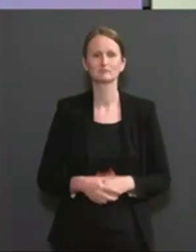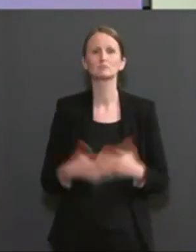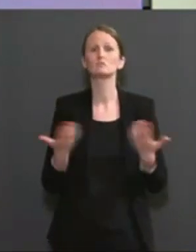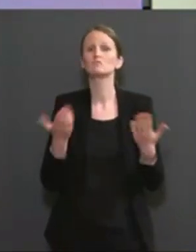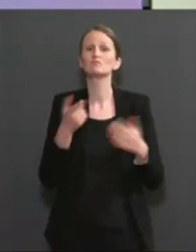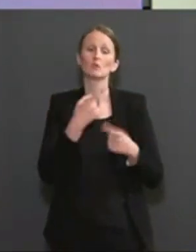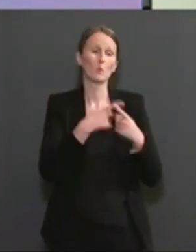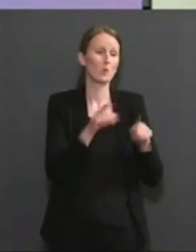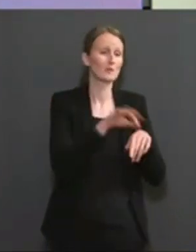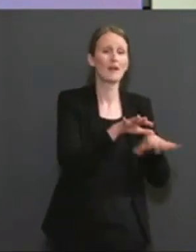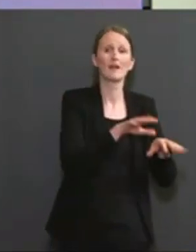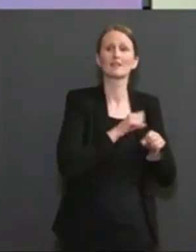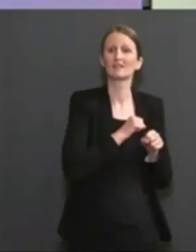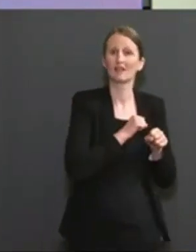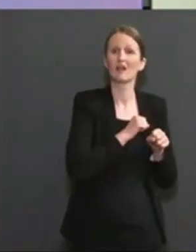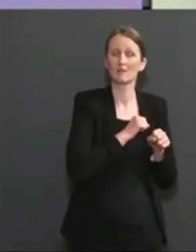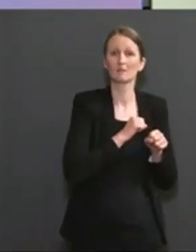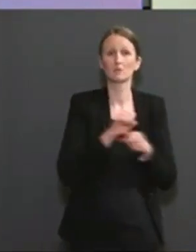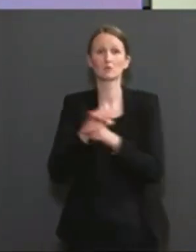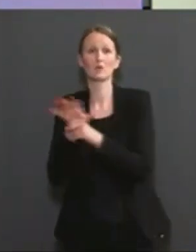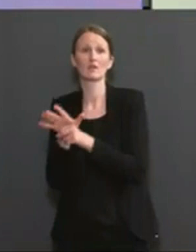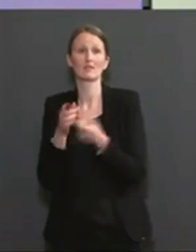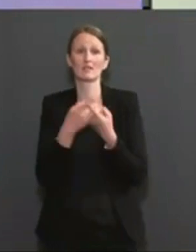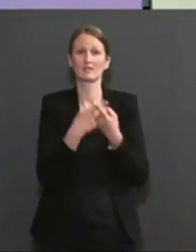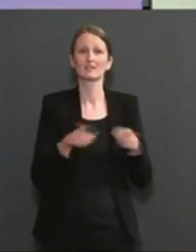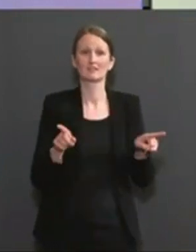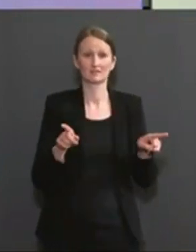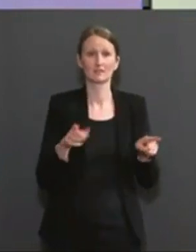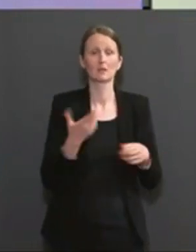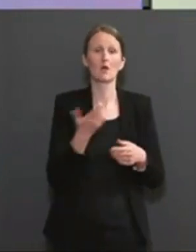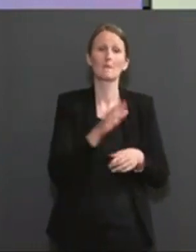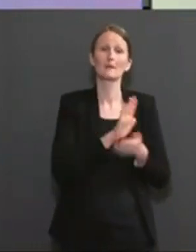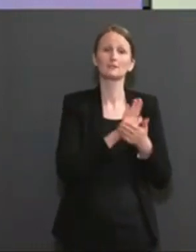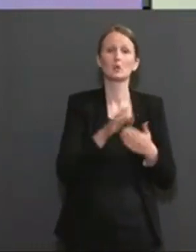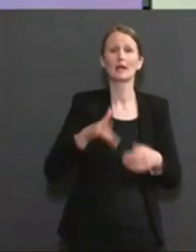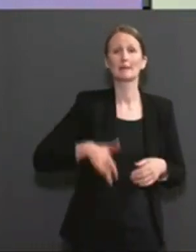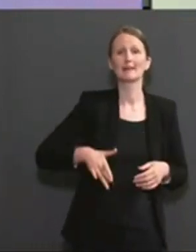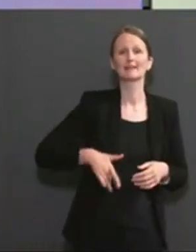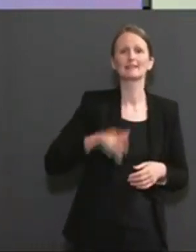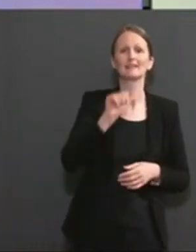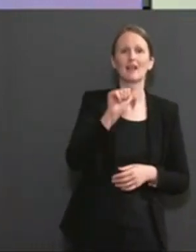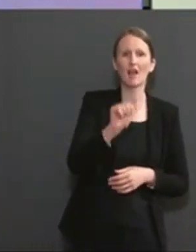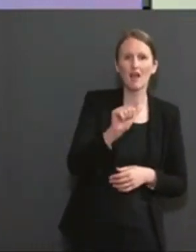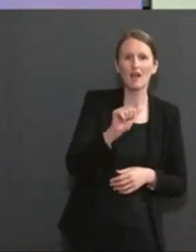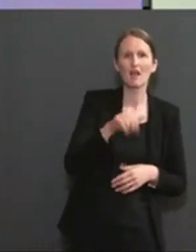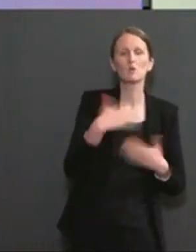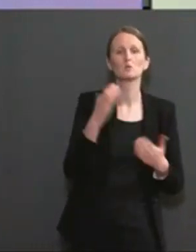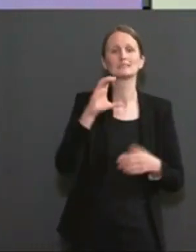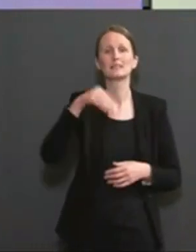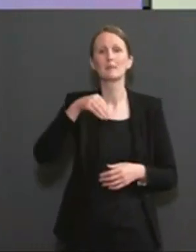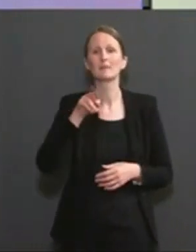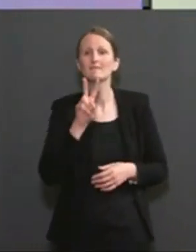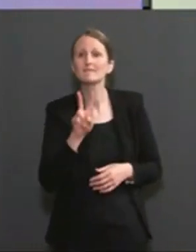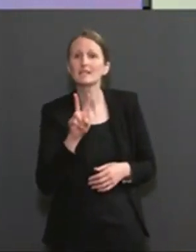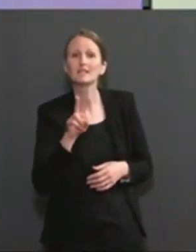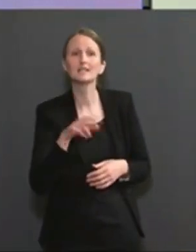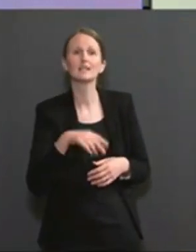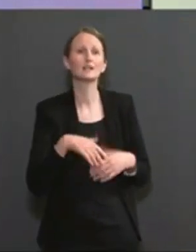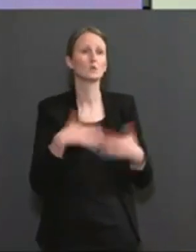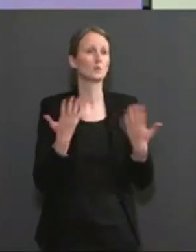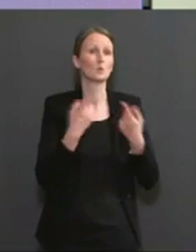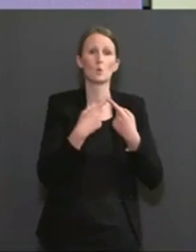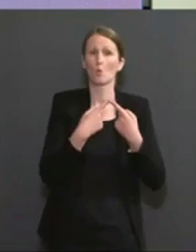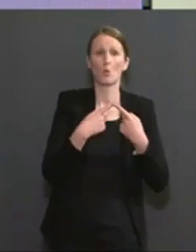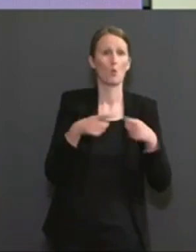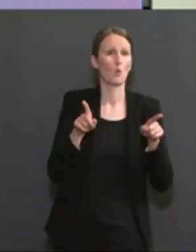mononucléose infectieuse, après une infection par le CMV, parfois même pour certaines au niveau respiratoire, après d'autres infections